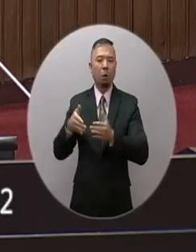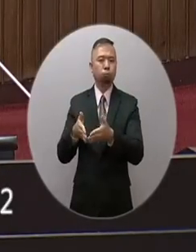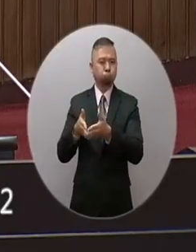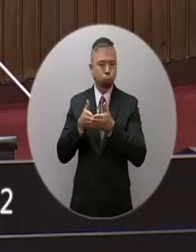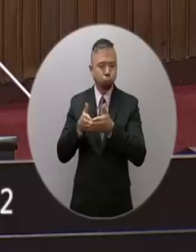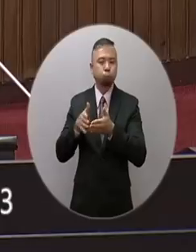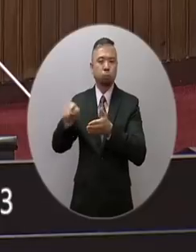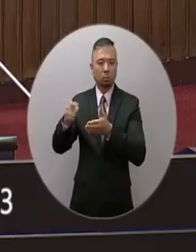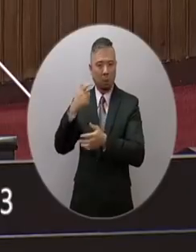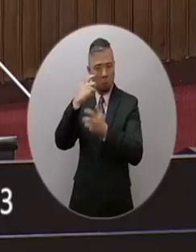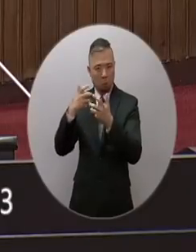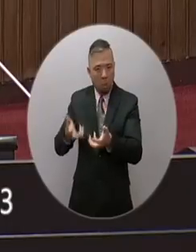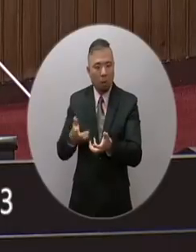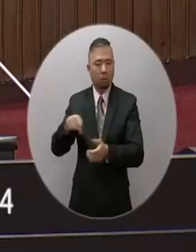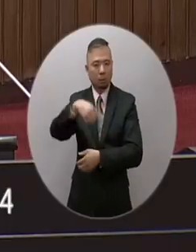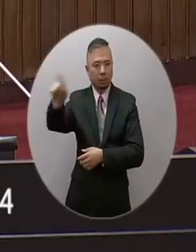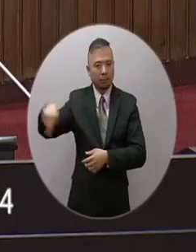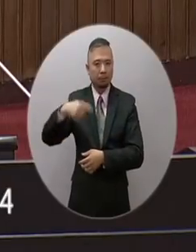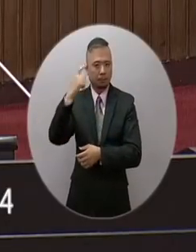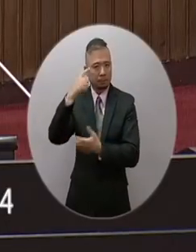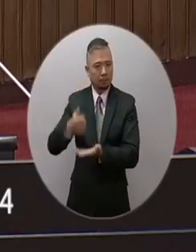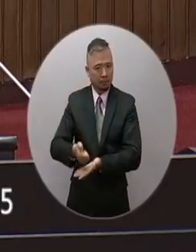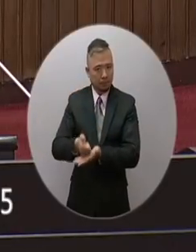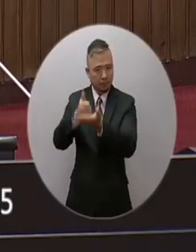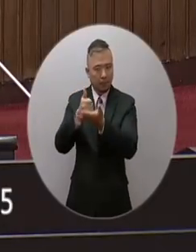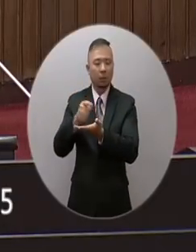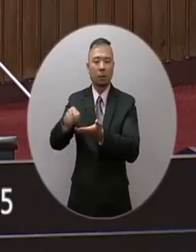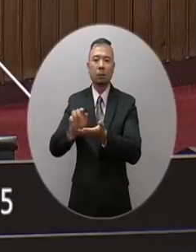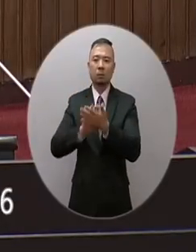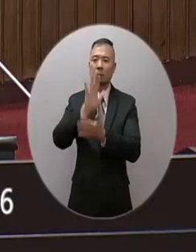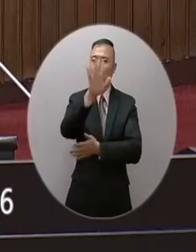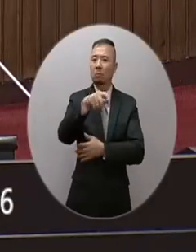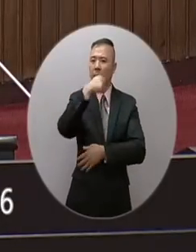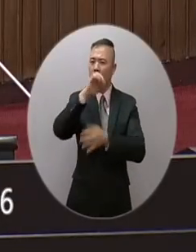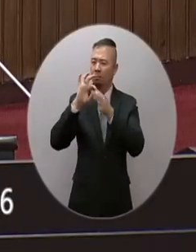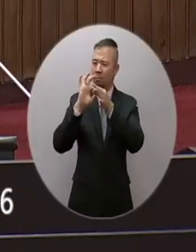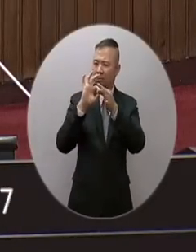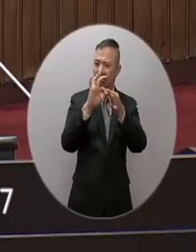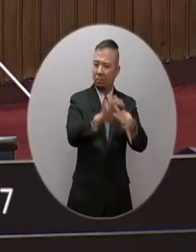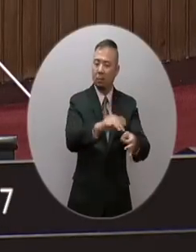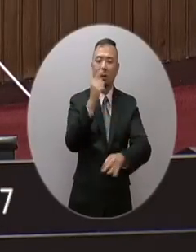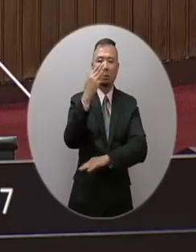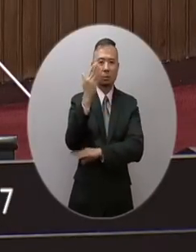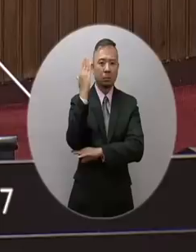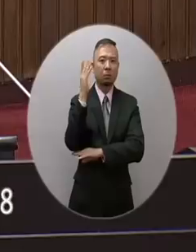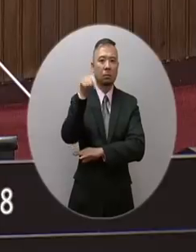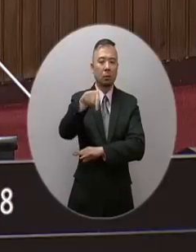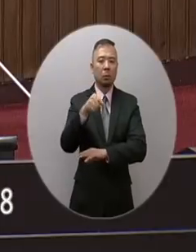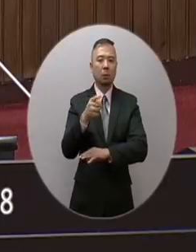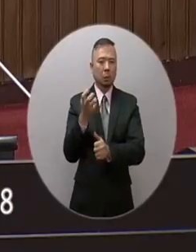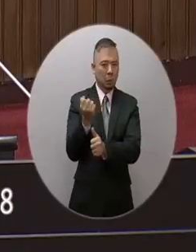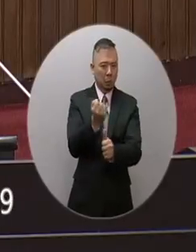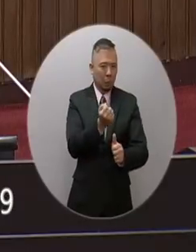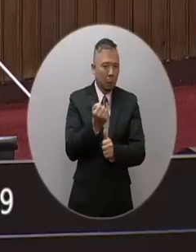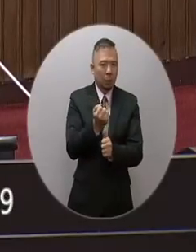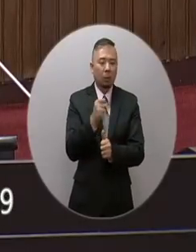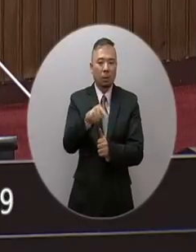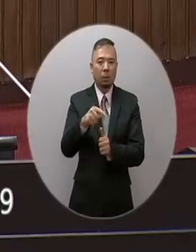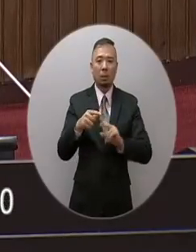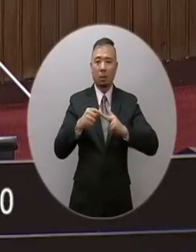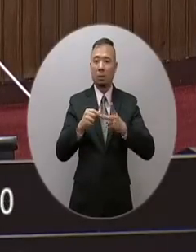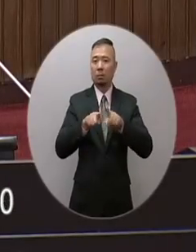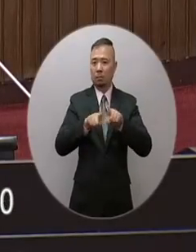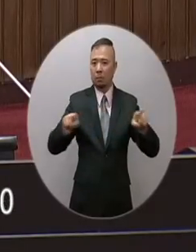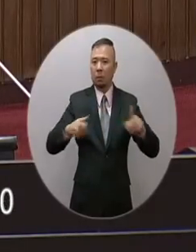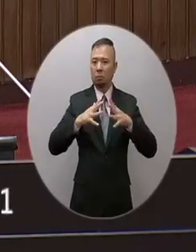实人民的意愿，才有长治久安的宪政体制，也才有和平稳定的两岸